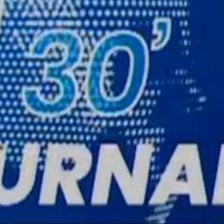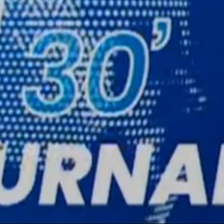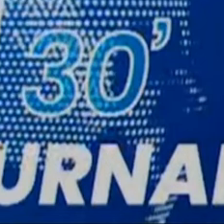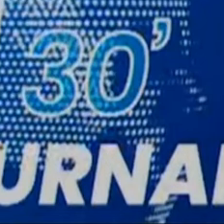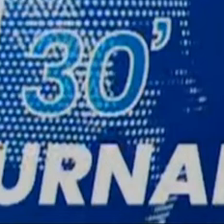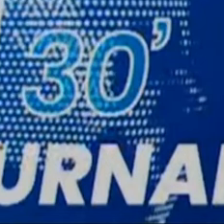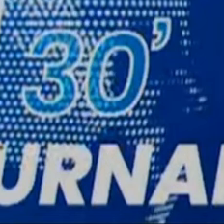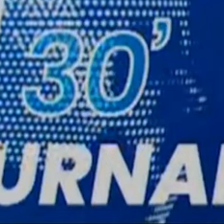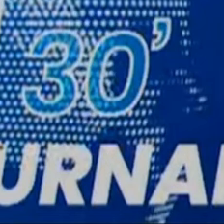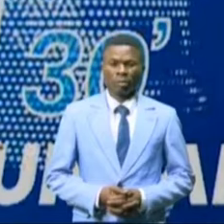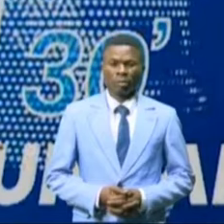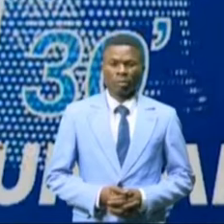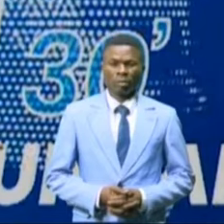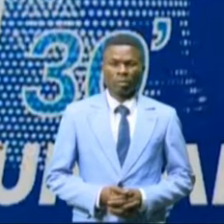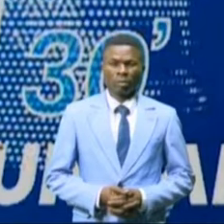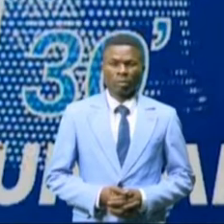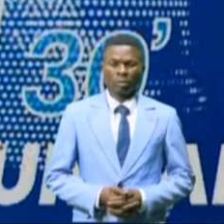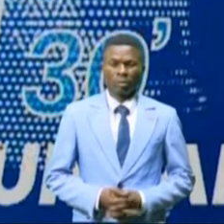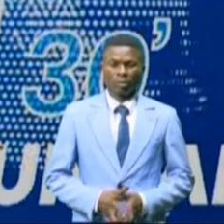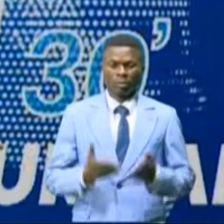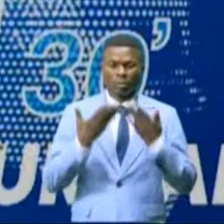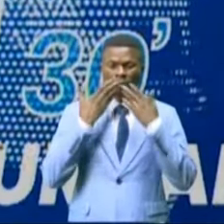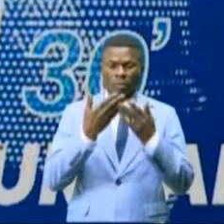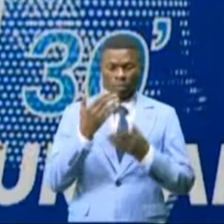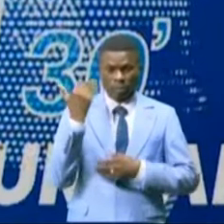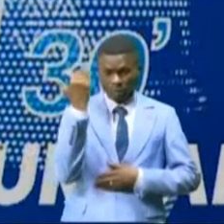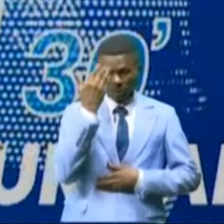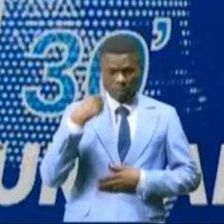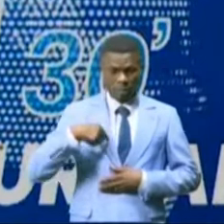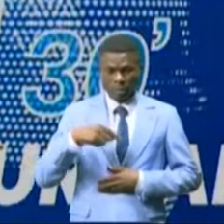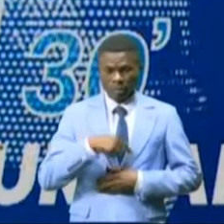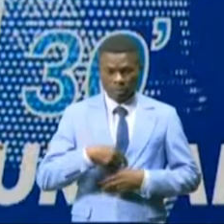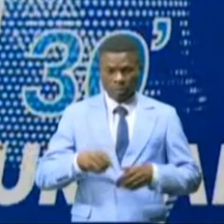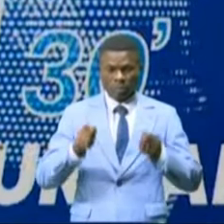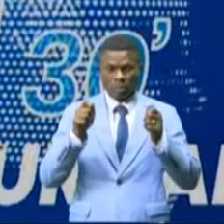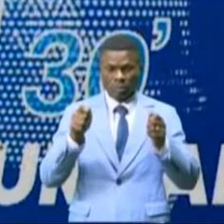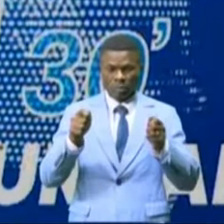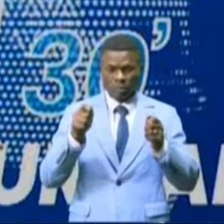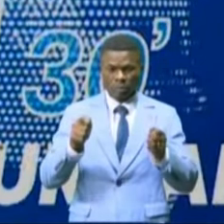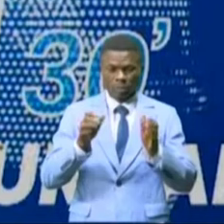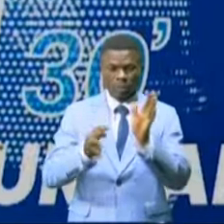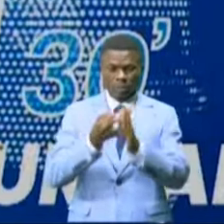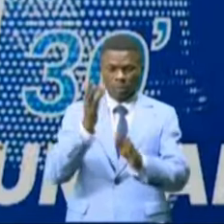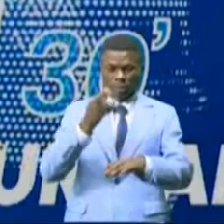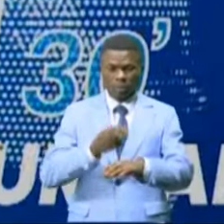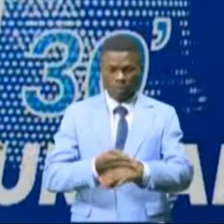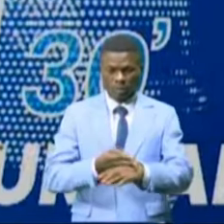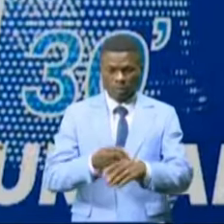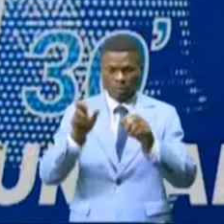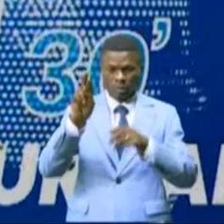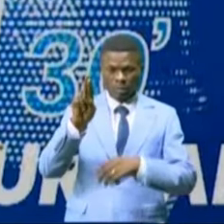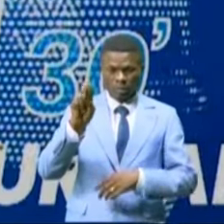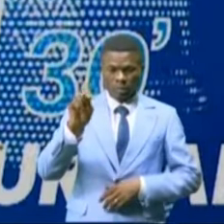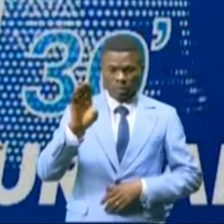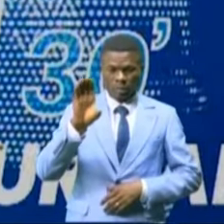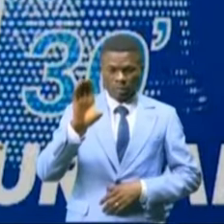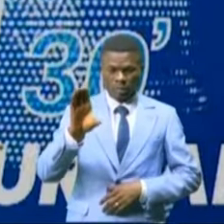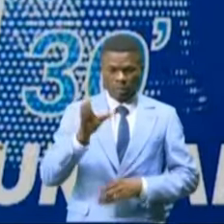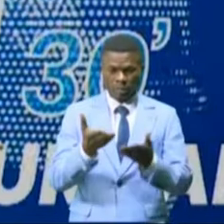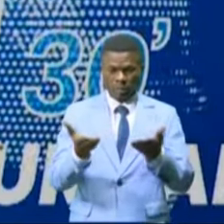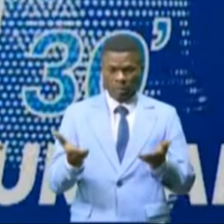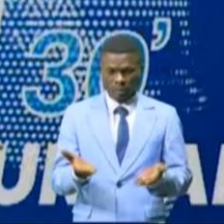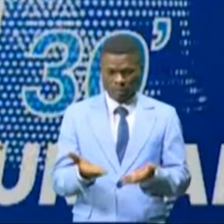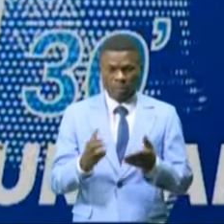13h30 à Kinshasa. Madame, Monsieur, bonjour et merci de nous rejoindre dans cette grande livraison de l'actualité de la mi-journée sur la télévision